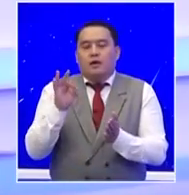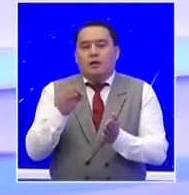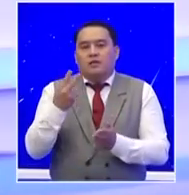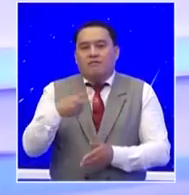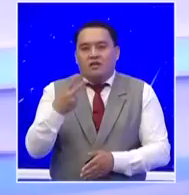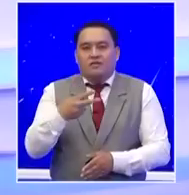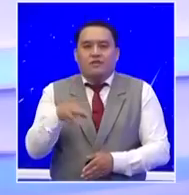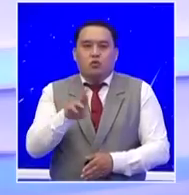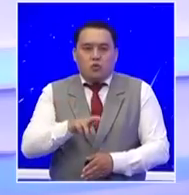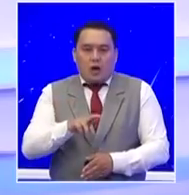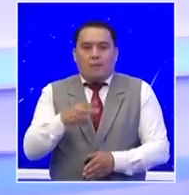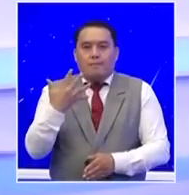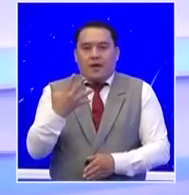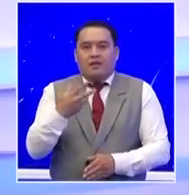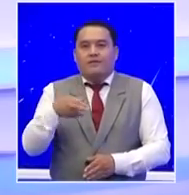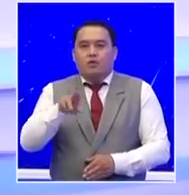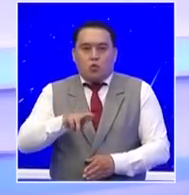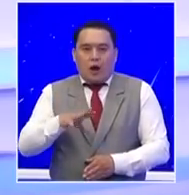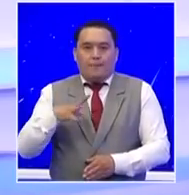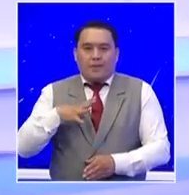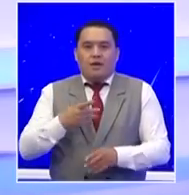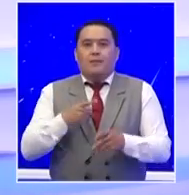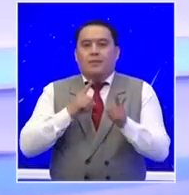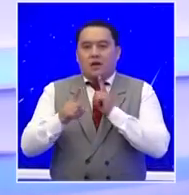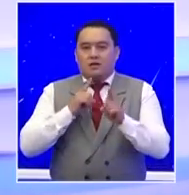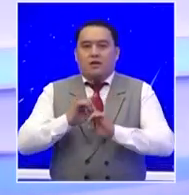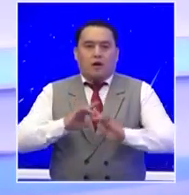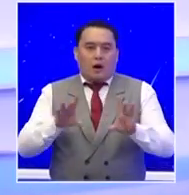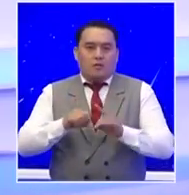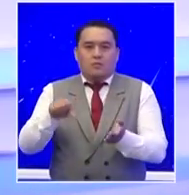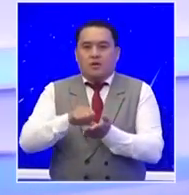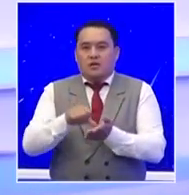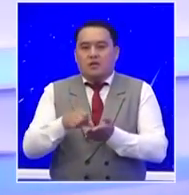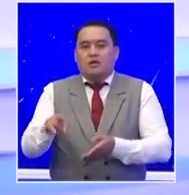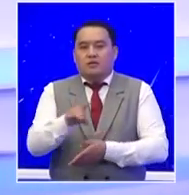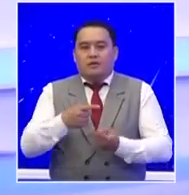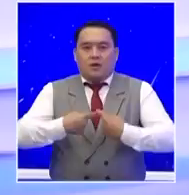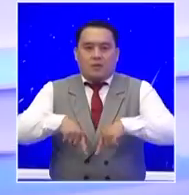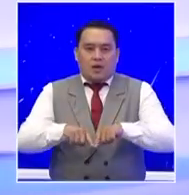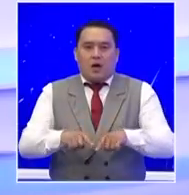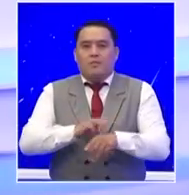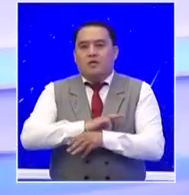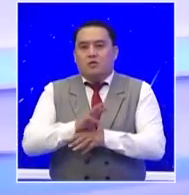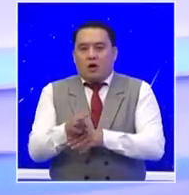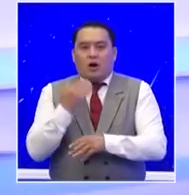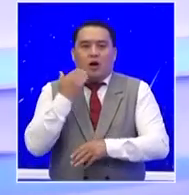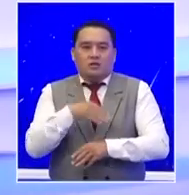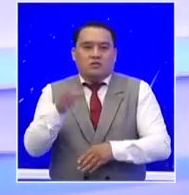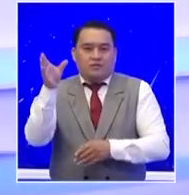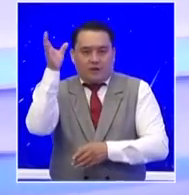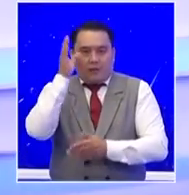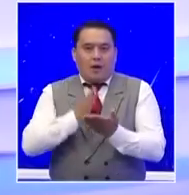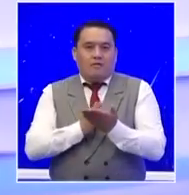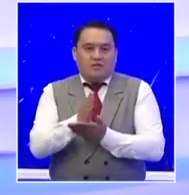с 20 июня по 5 июля. Об этом на пресс-конференции рассказали представители регионального департамента по обеспечению качества в